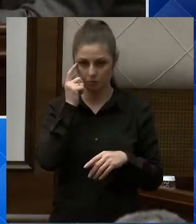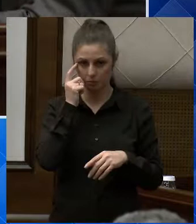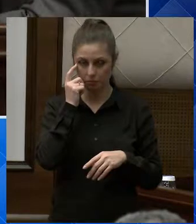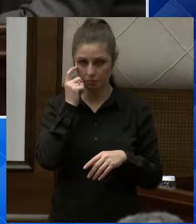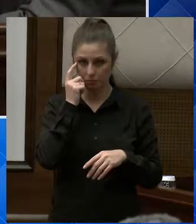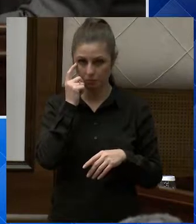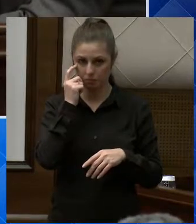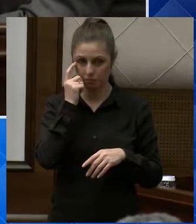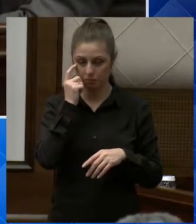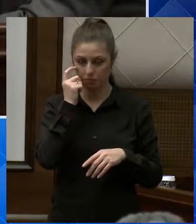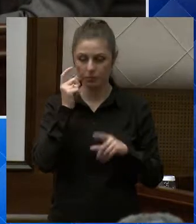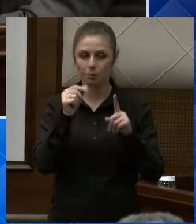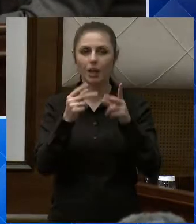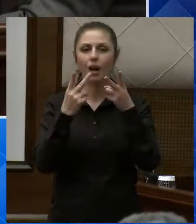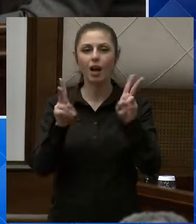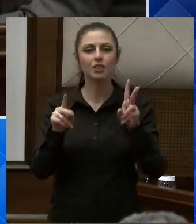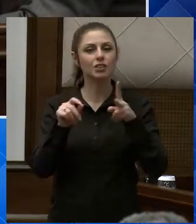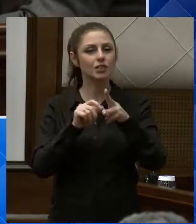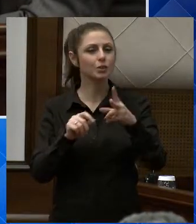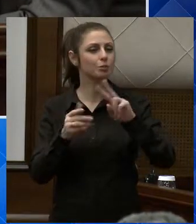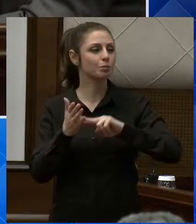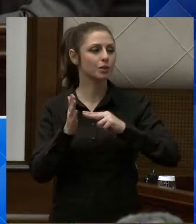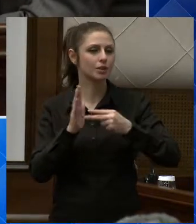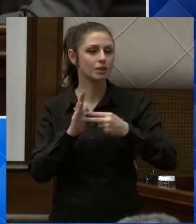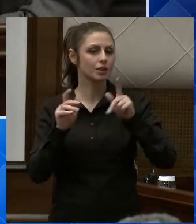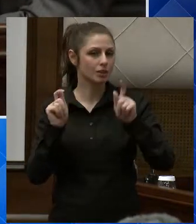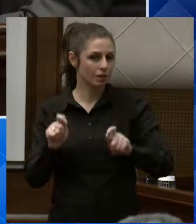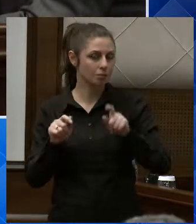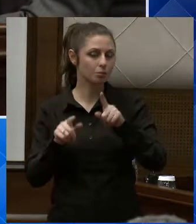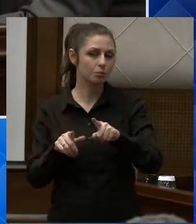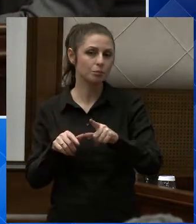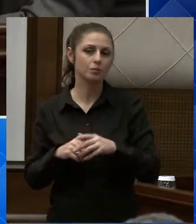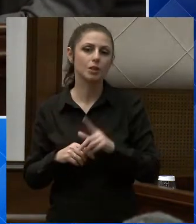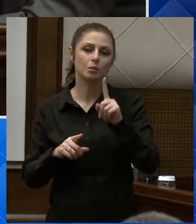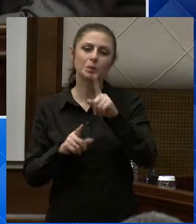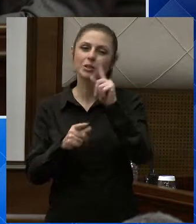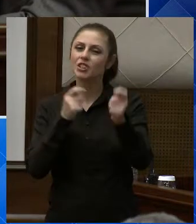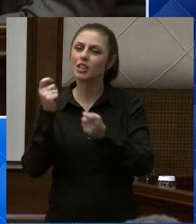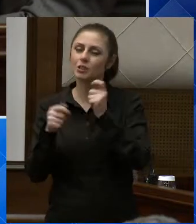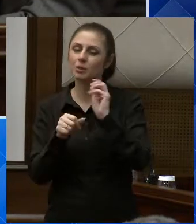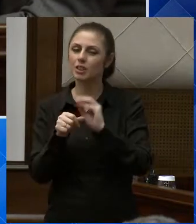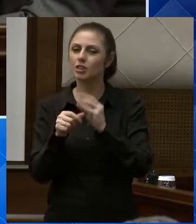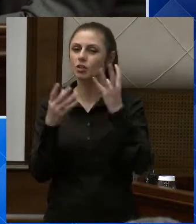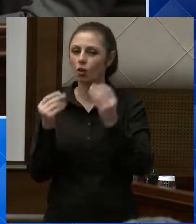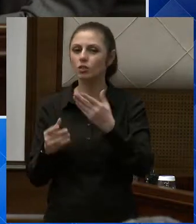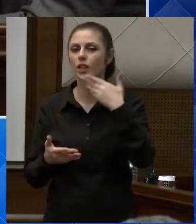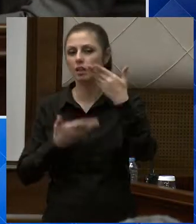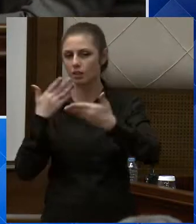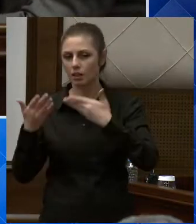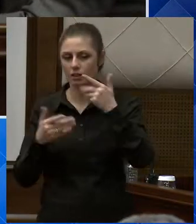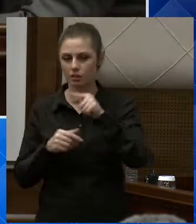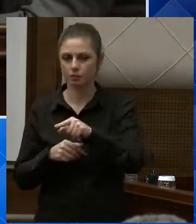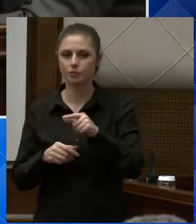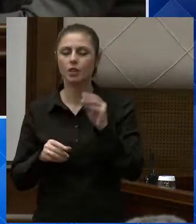başkanı olması hasebiyle, bir açılış planlandı. Büyükçekmece'deki yapılacak yatırımlarla ilgili bir çalışma içerisinde olduğunu ifade ettiler.